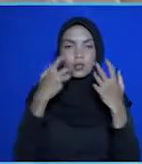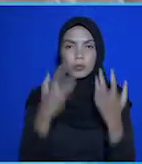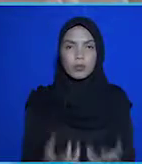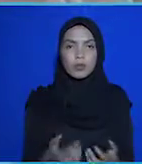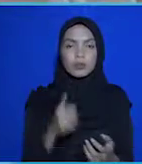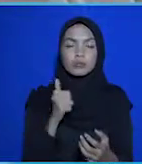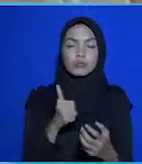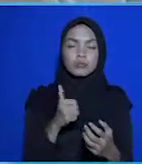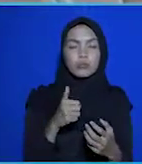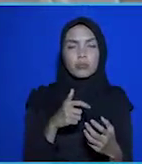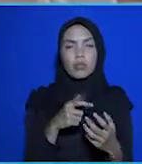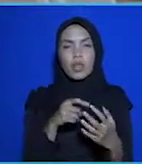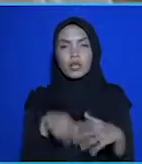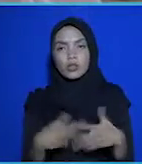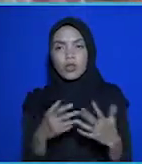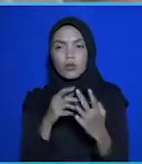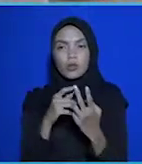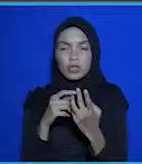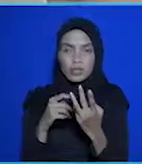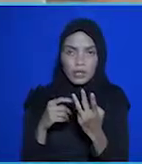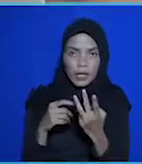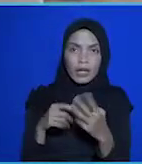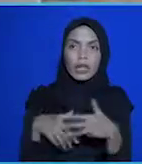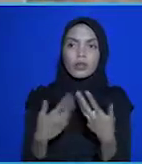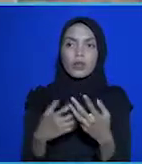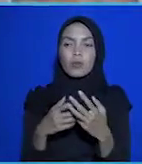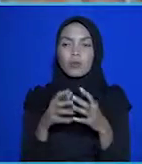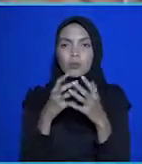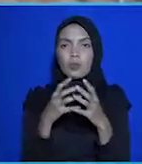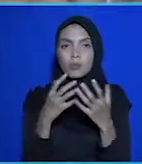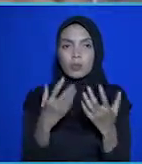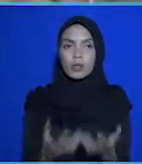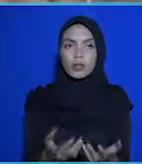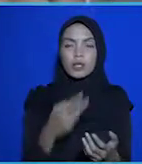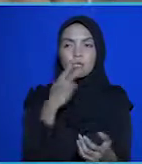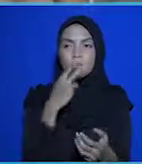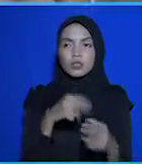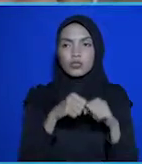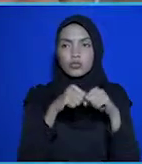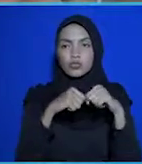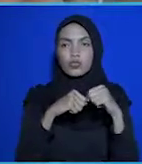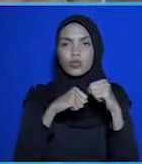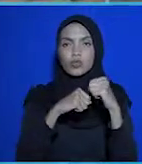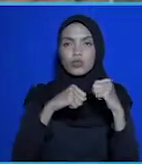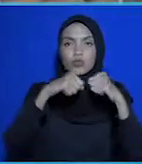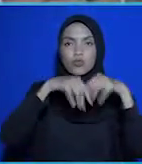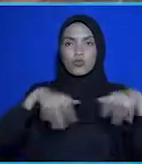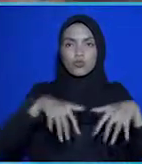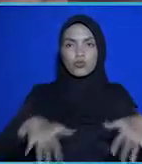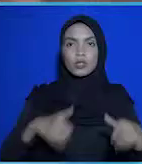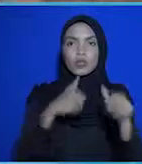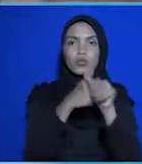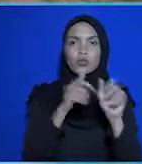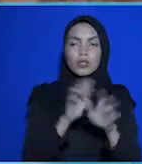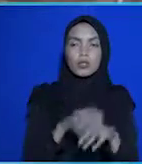rusak sedang, rusak ringan? Kebanyakan tidak memenuhi kaidah-kaidah struktur. Intinya sederhananya tidak